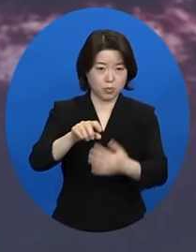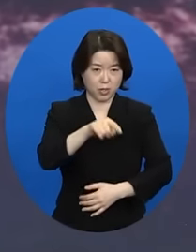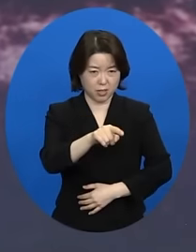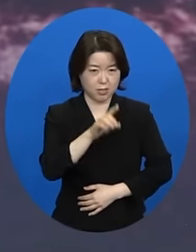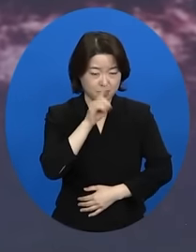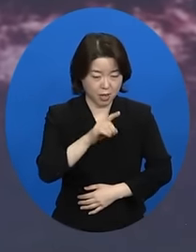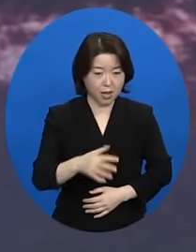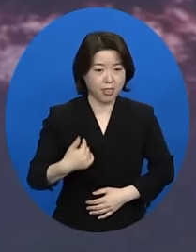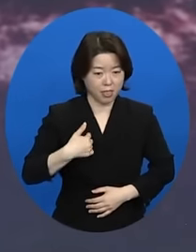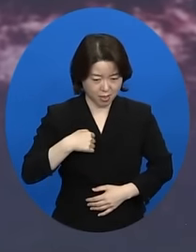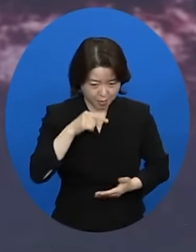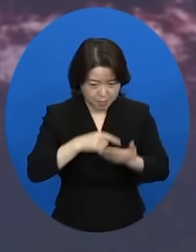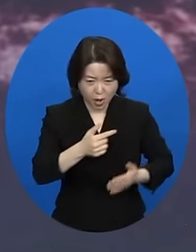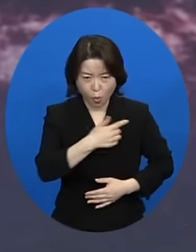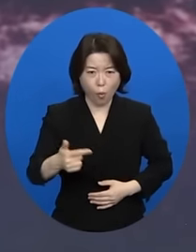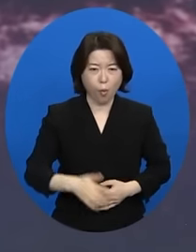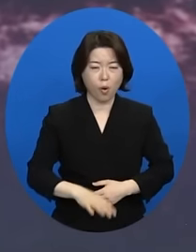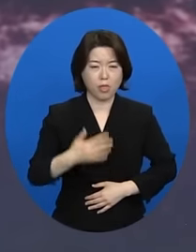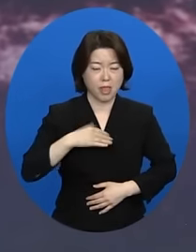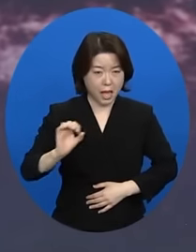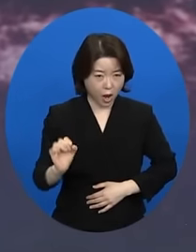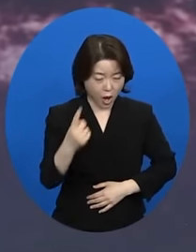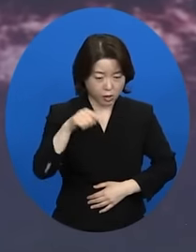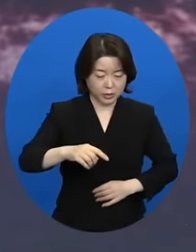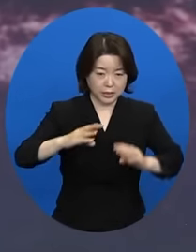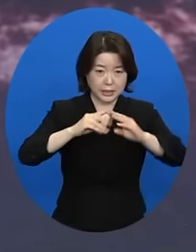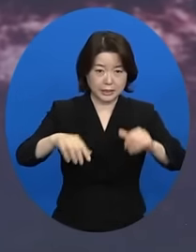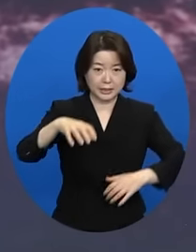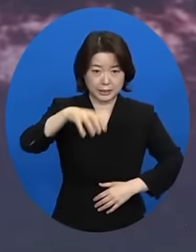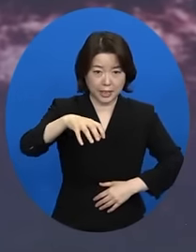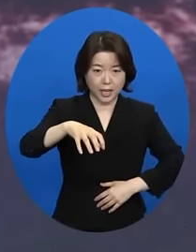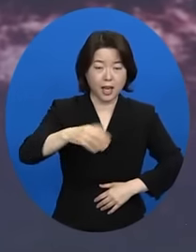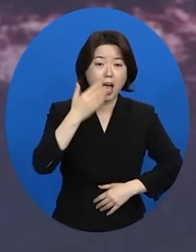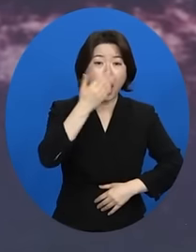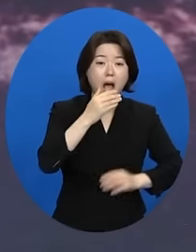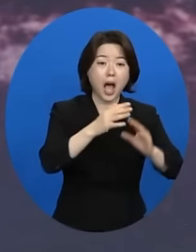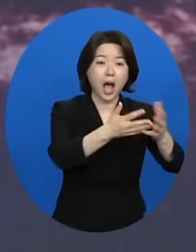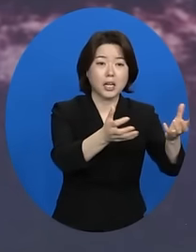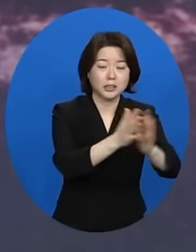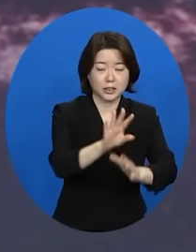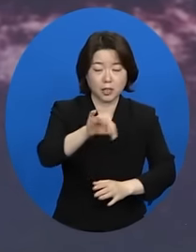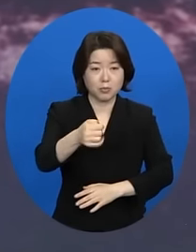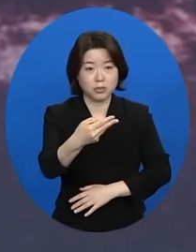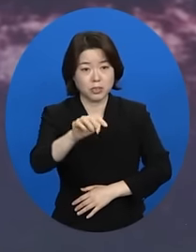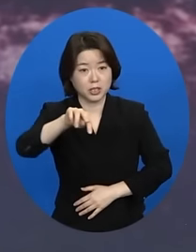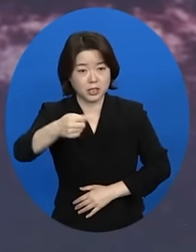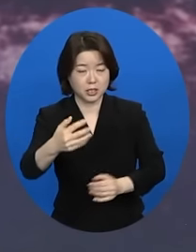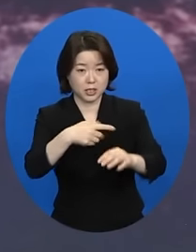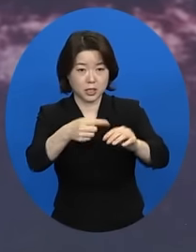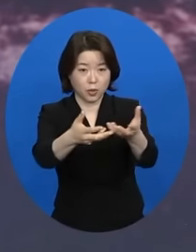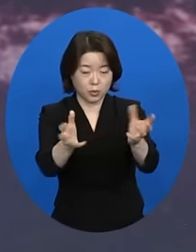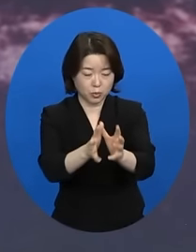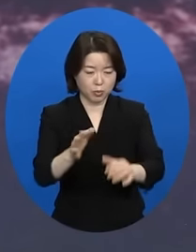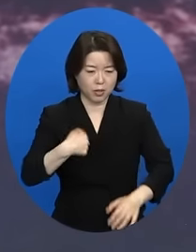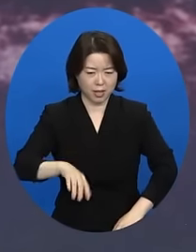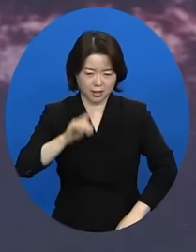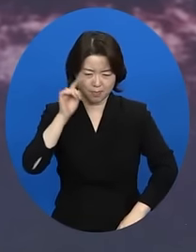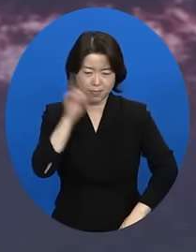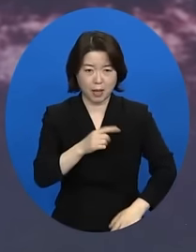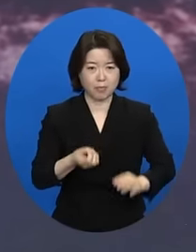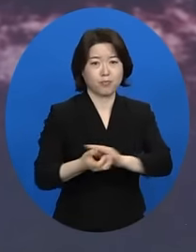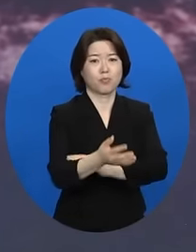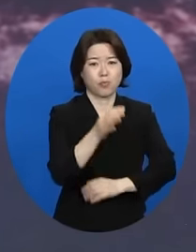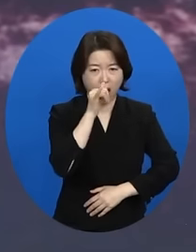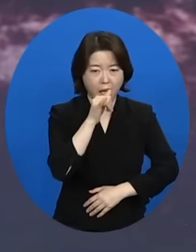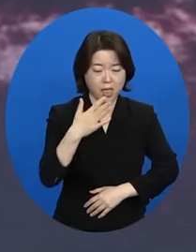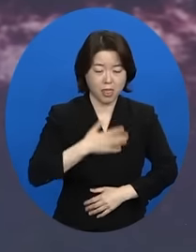화를 끼쳐 나로 하여금 이 땅의 주민 곧 가나안 족속과 브리스 족속에게 악취를 내게 하였다. 나는